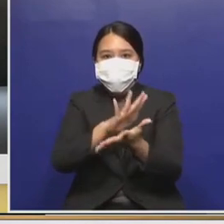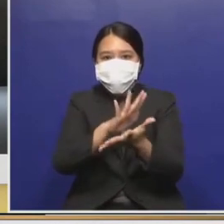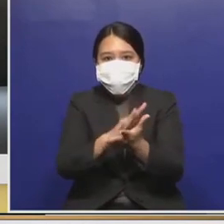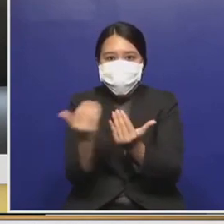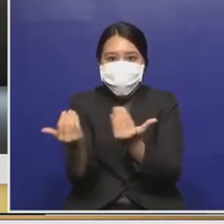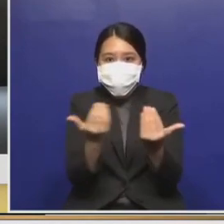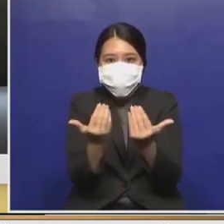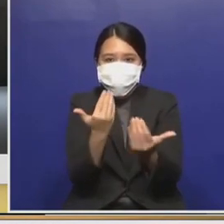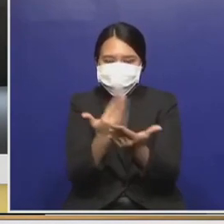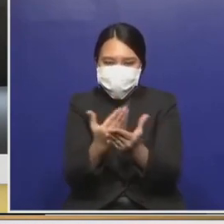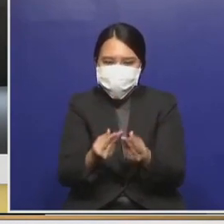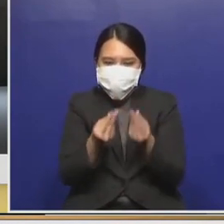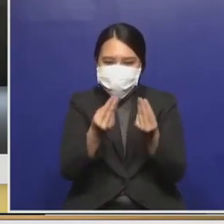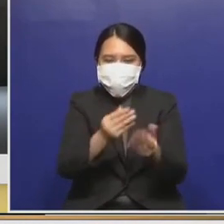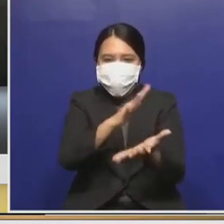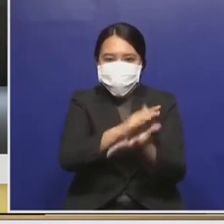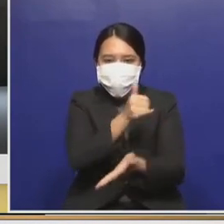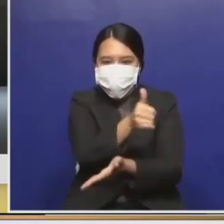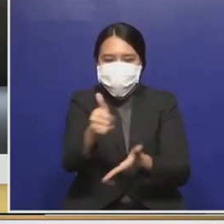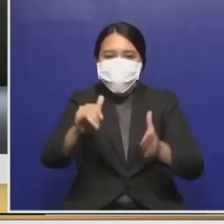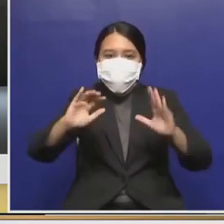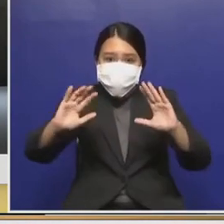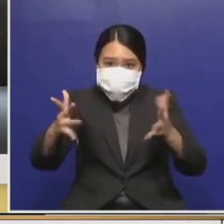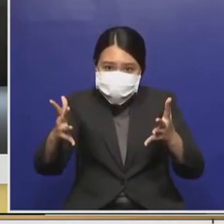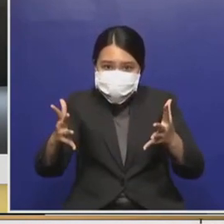ห่อกูไม่ใช่เอาประเปล่านะ